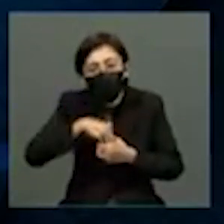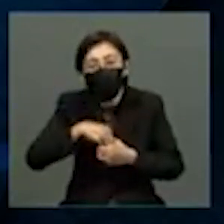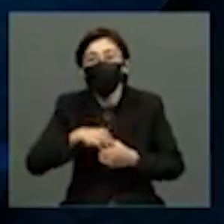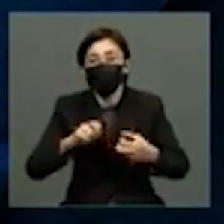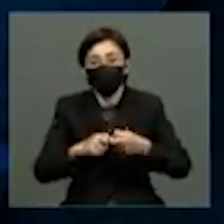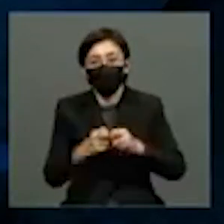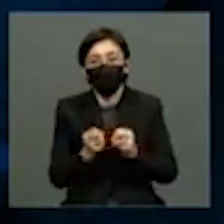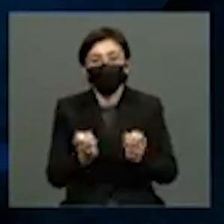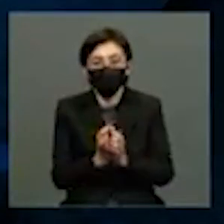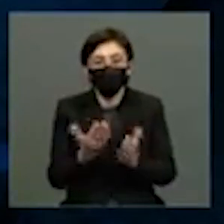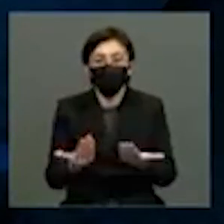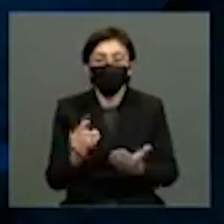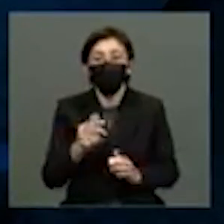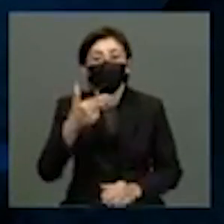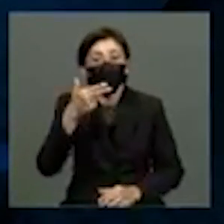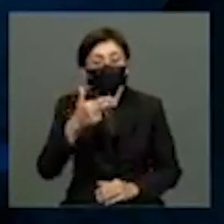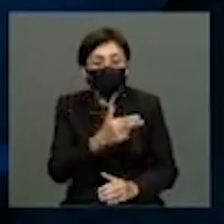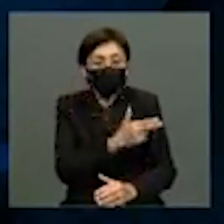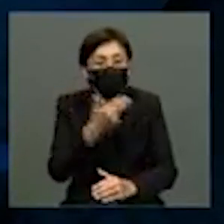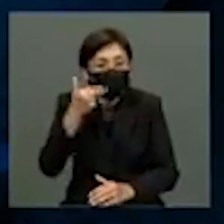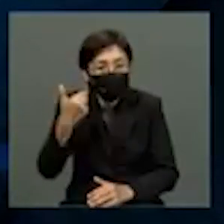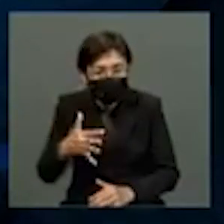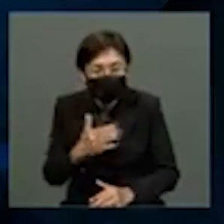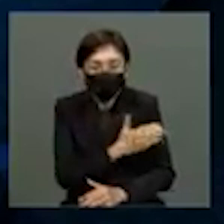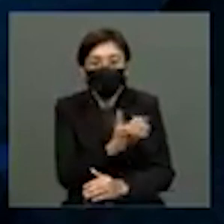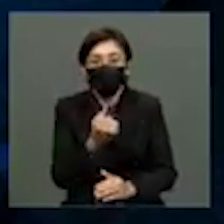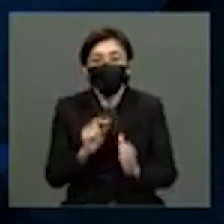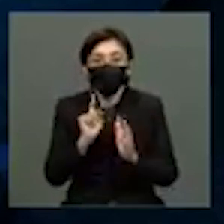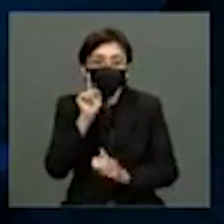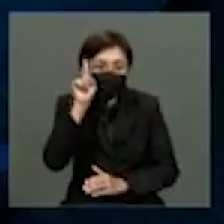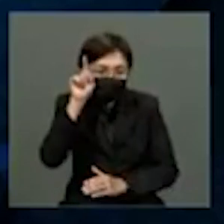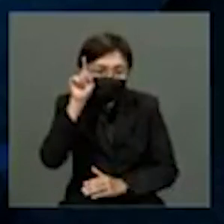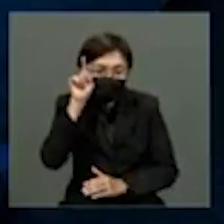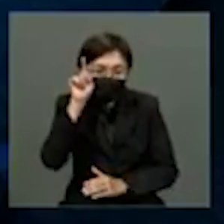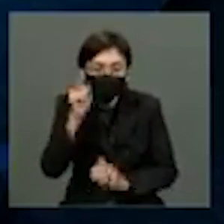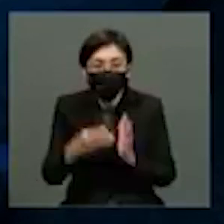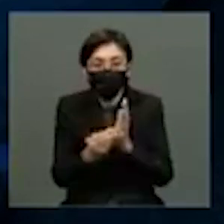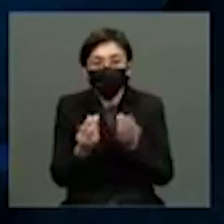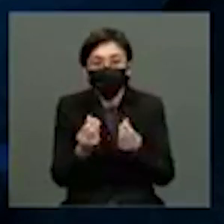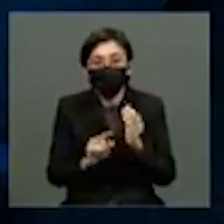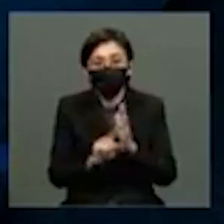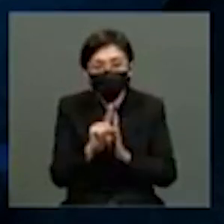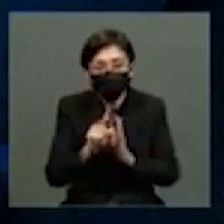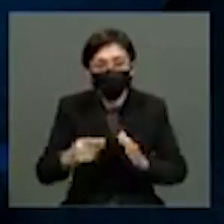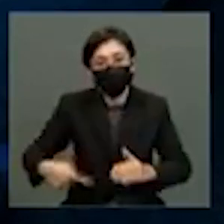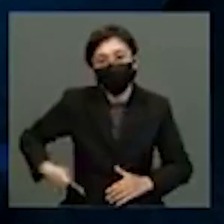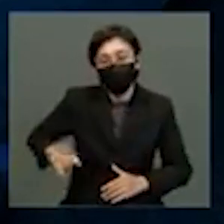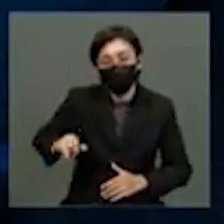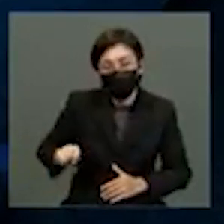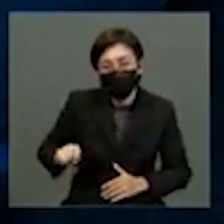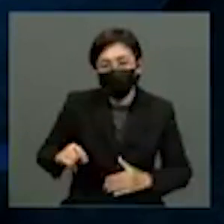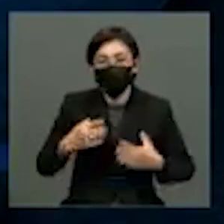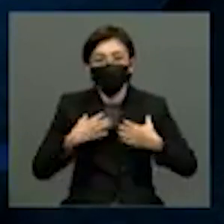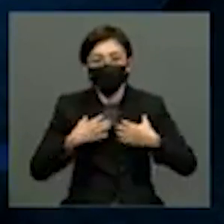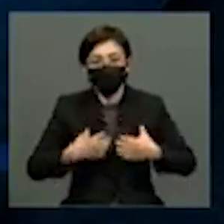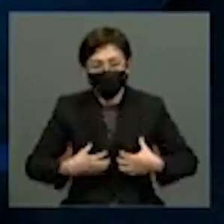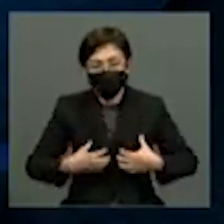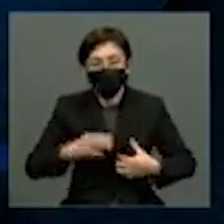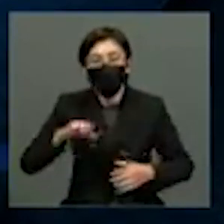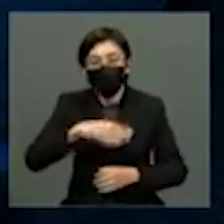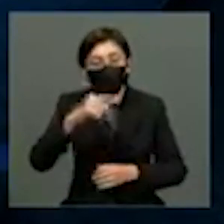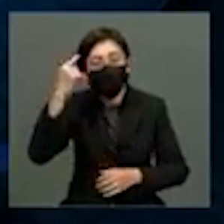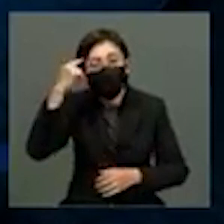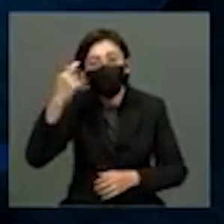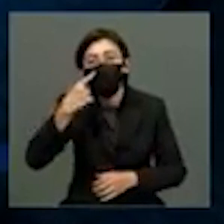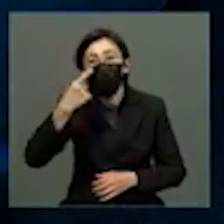คล้ายๆเดิมนะครับความดันโลหิตสูงเบาหวานไขมันเลือดสูงไตเรื้อรังปอดเรื้อรังนะครับที่เรารับฟังกันมาตลอดก็ค